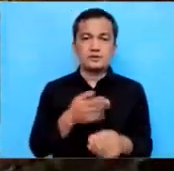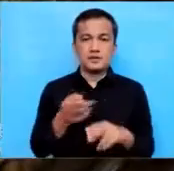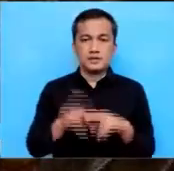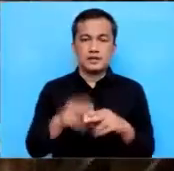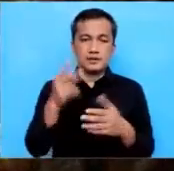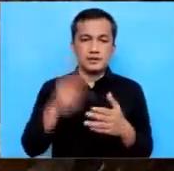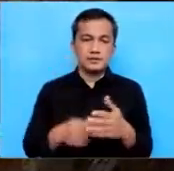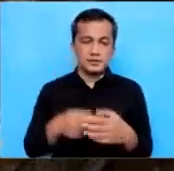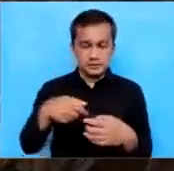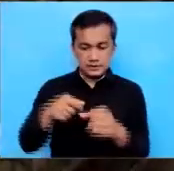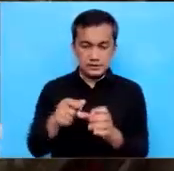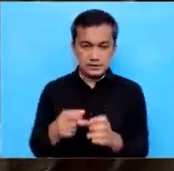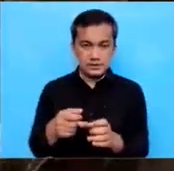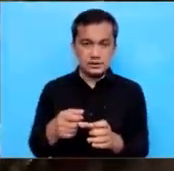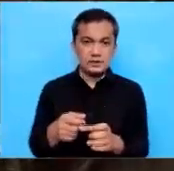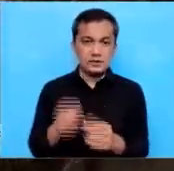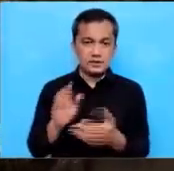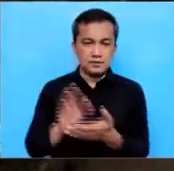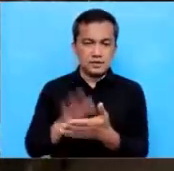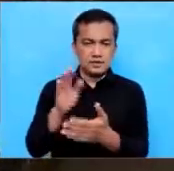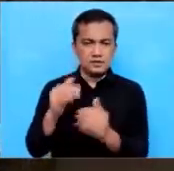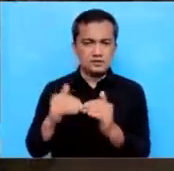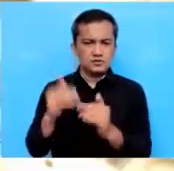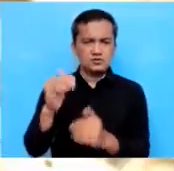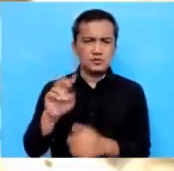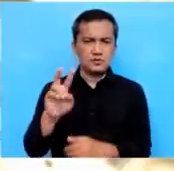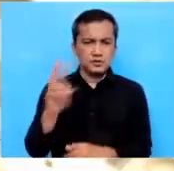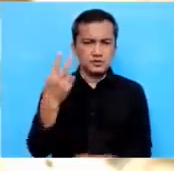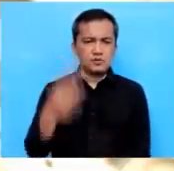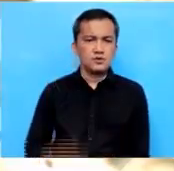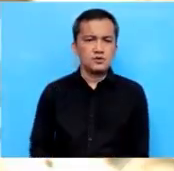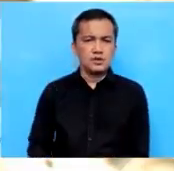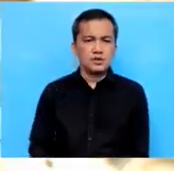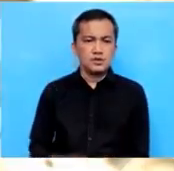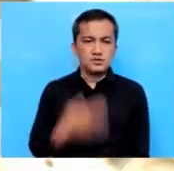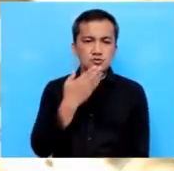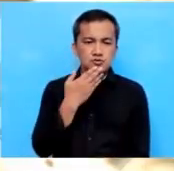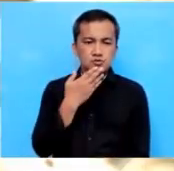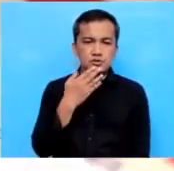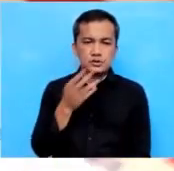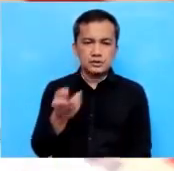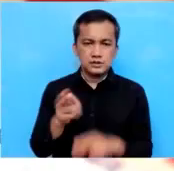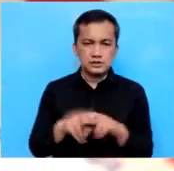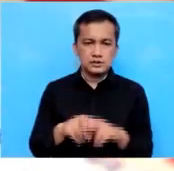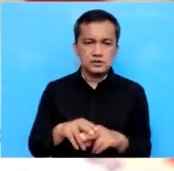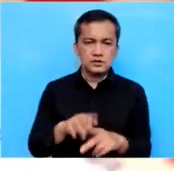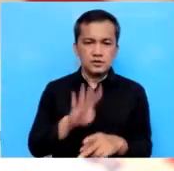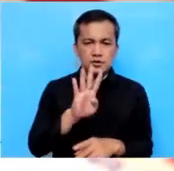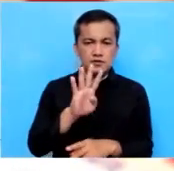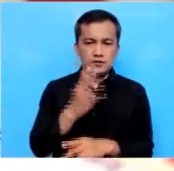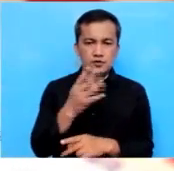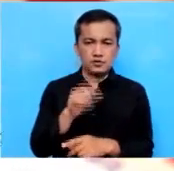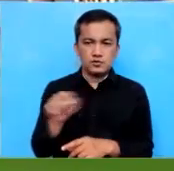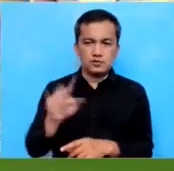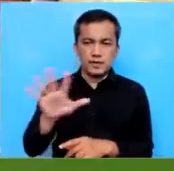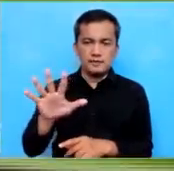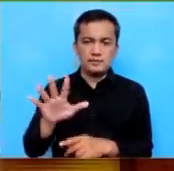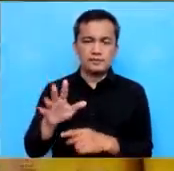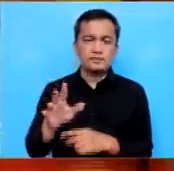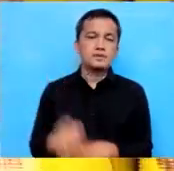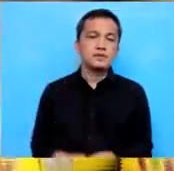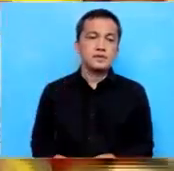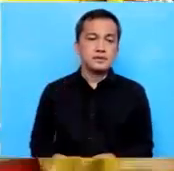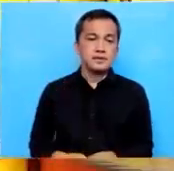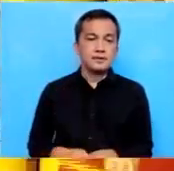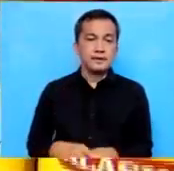lata ng sardinas, nagmahal ng hanggang 2 piso. Ang asukal, nagtaas ng 4 pesos to 5 pesos. Habang ang